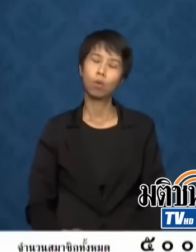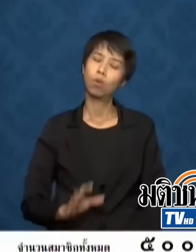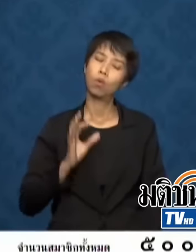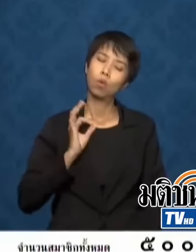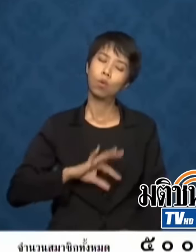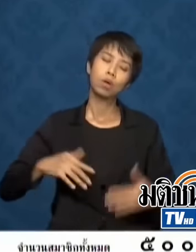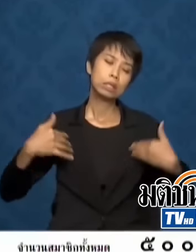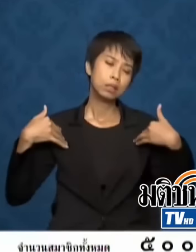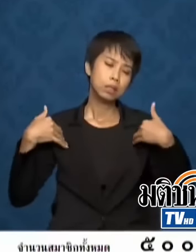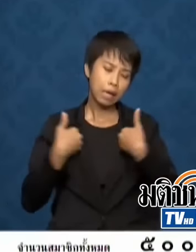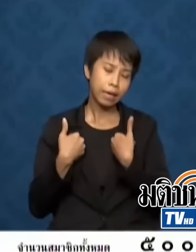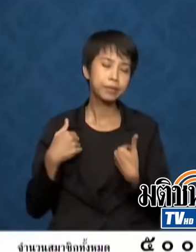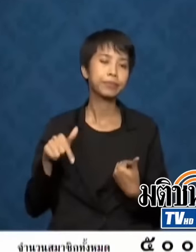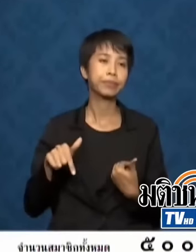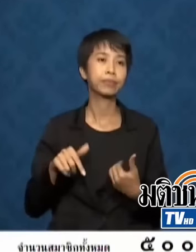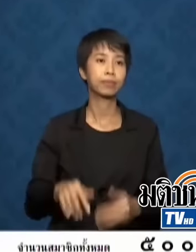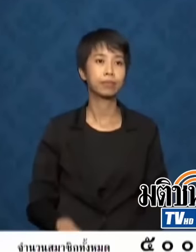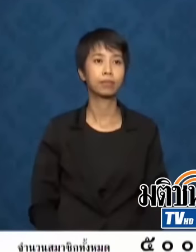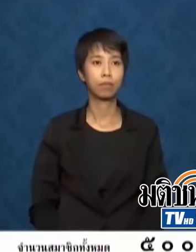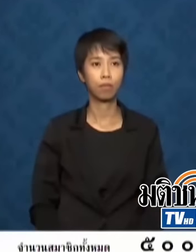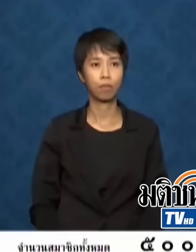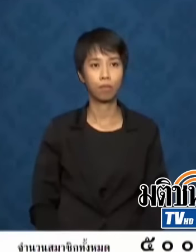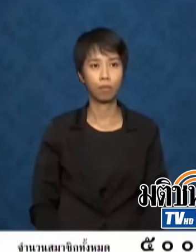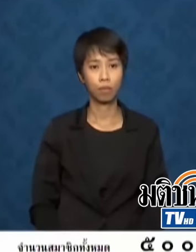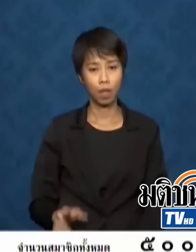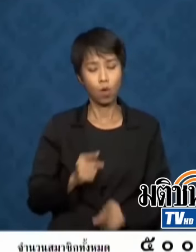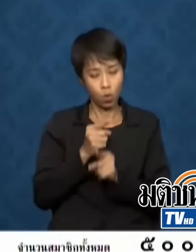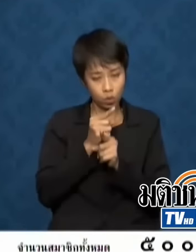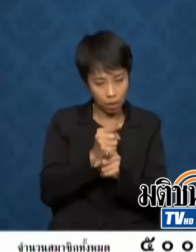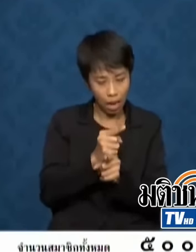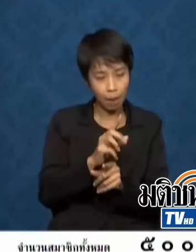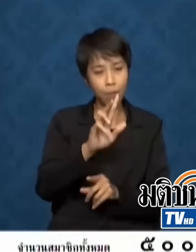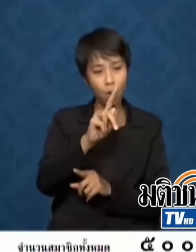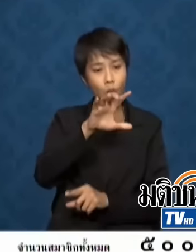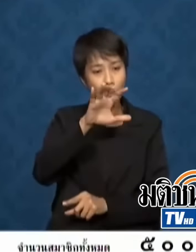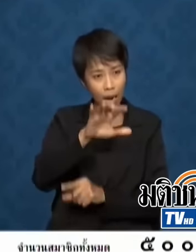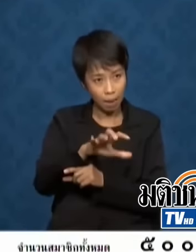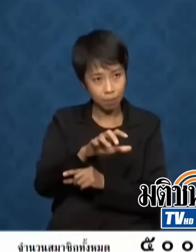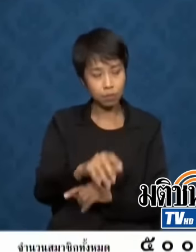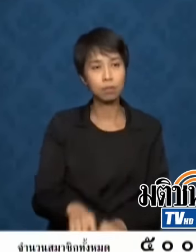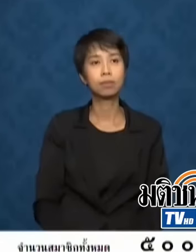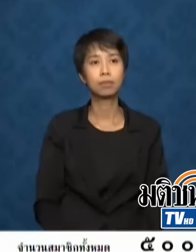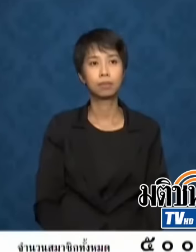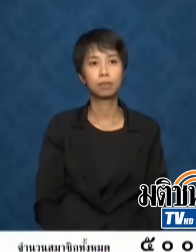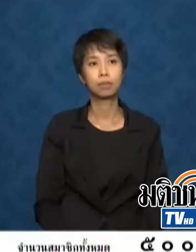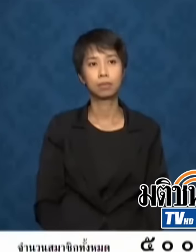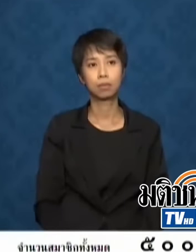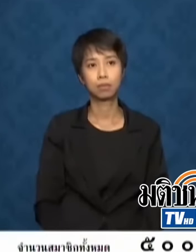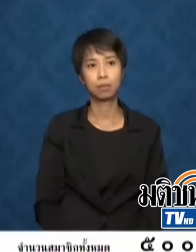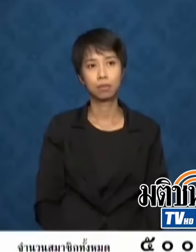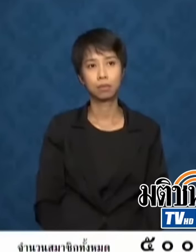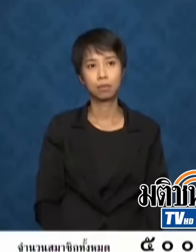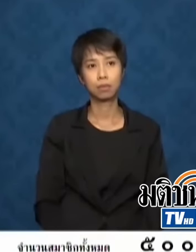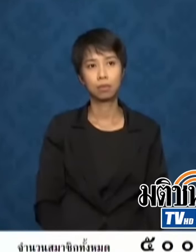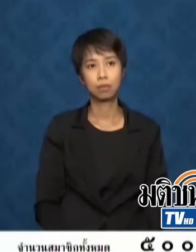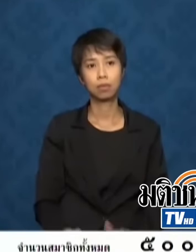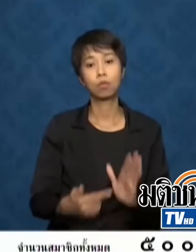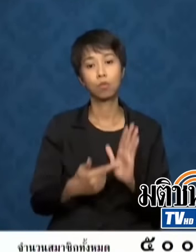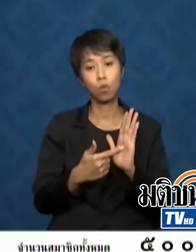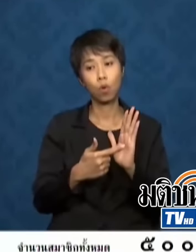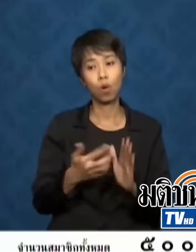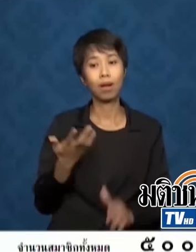ธานเอาบุคคลภายนอกมา ครับ ให้เคารพข้อบังคับอย่างกรณีที่มีผู้เอาสว.ทร